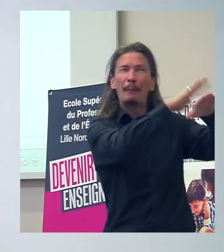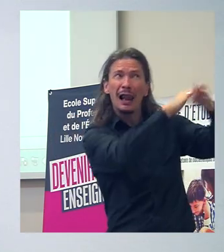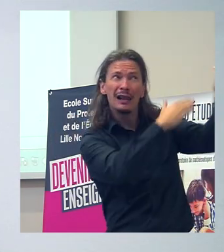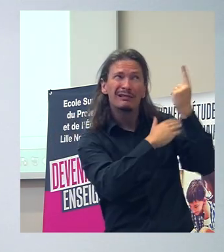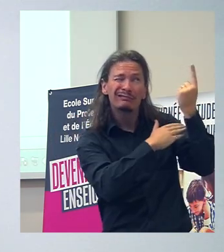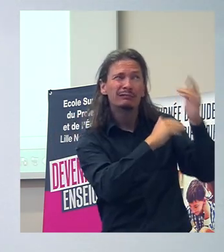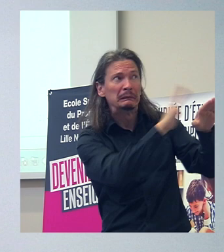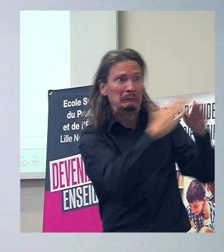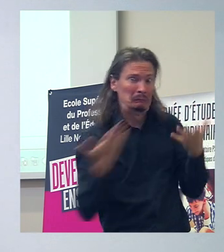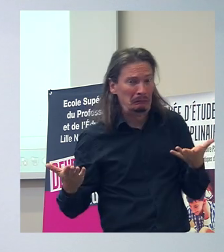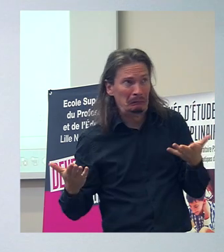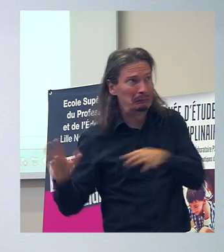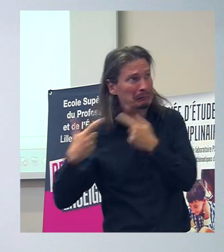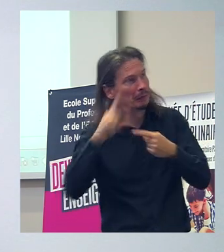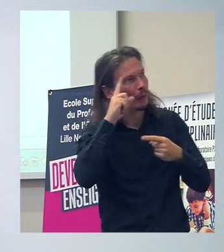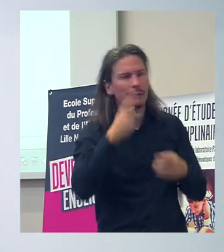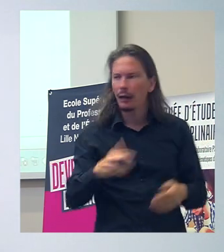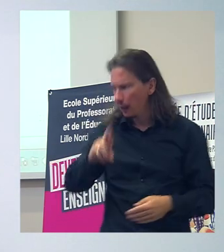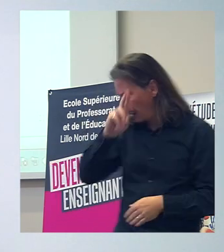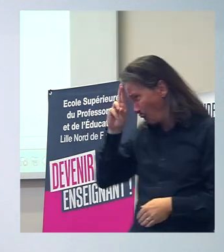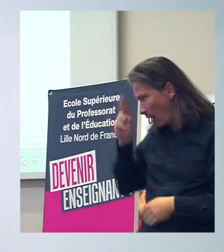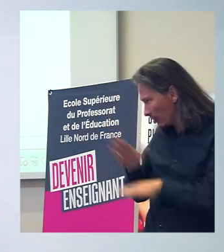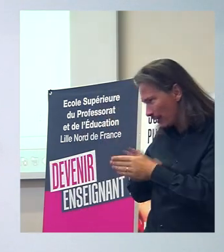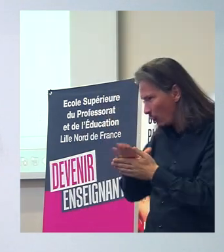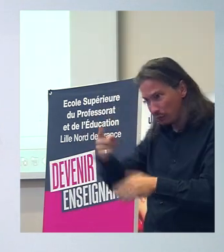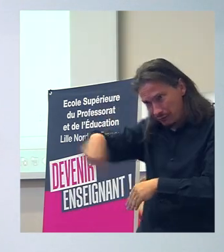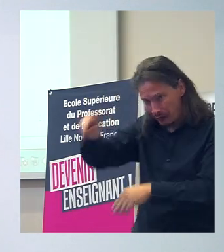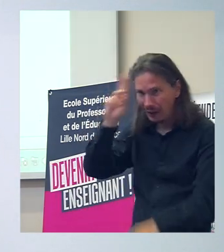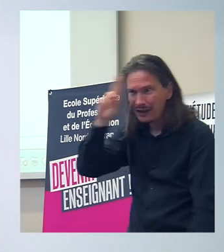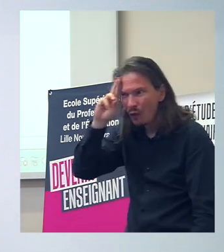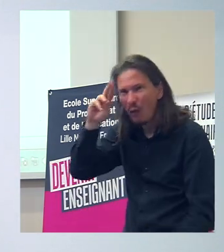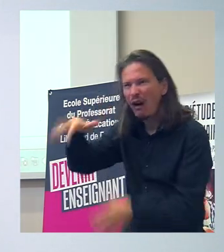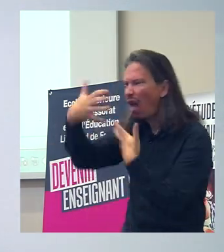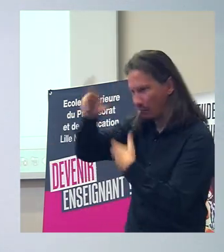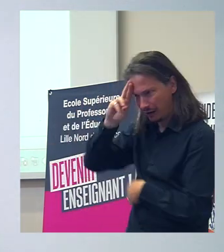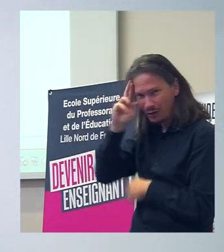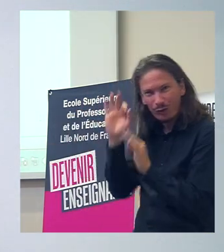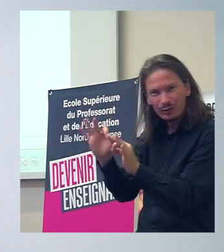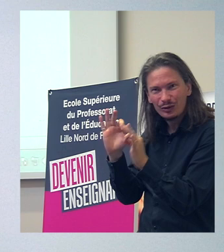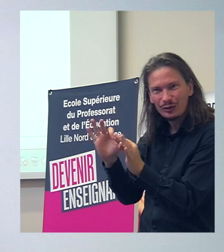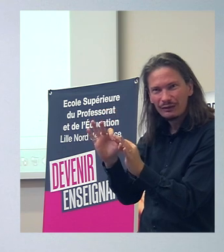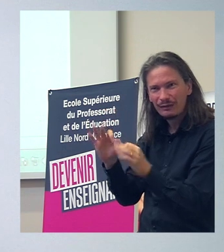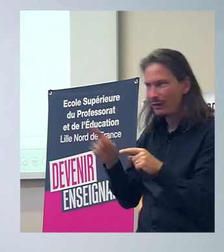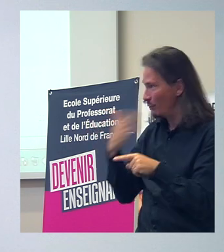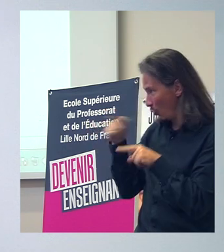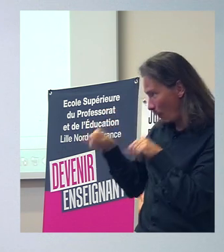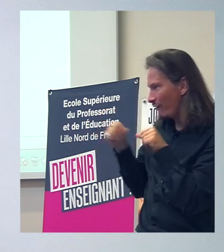dit « Mais, sire, ils ont raison, tous ces rouspéteurs. Ce qu'il faut